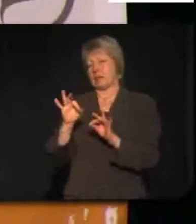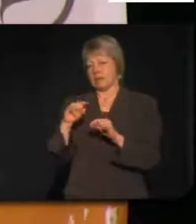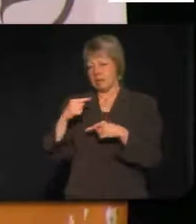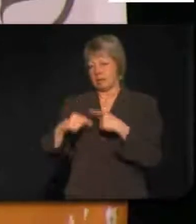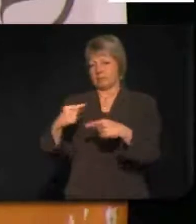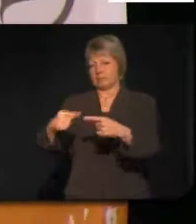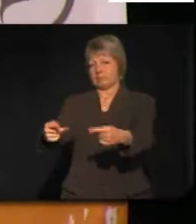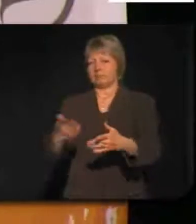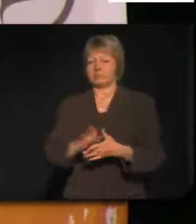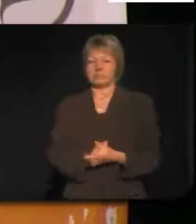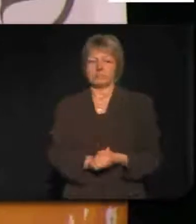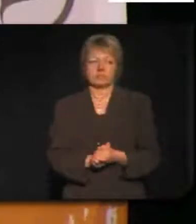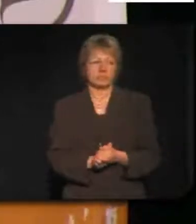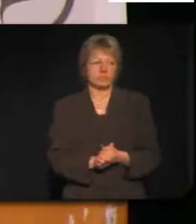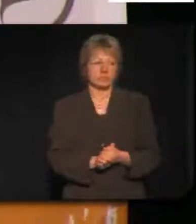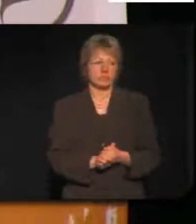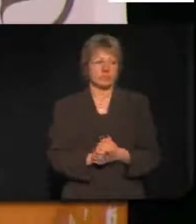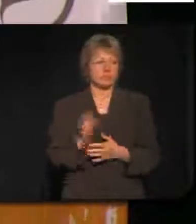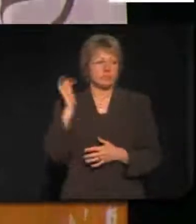so